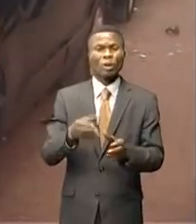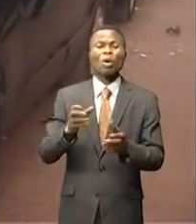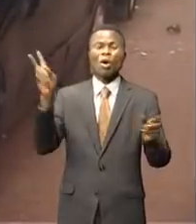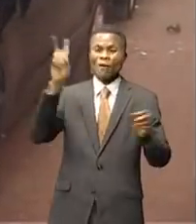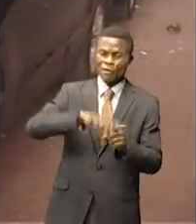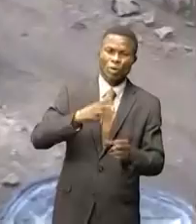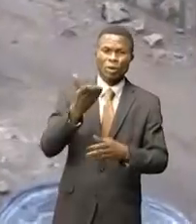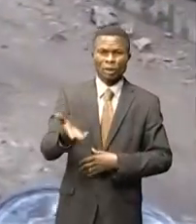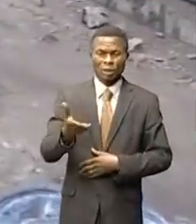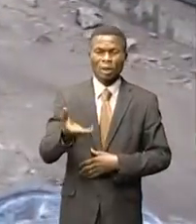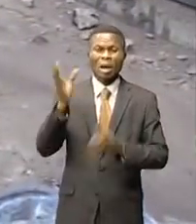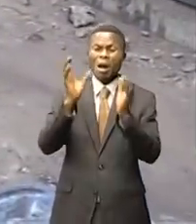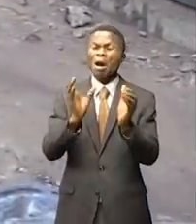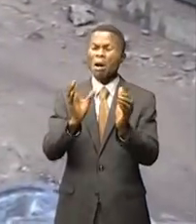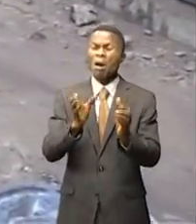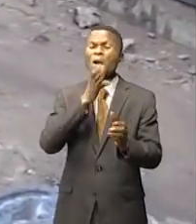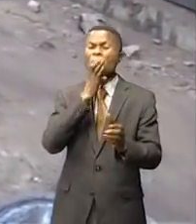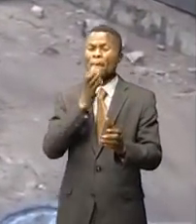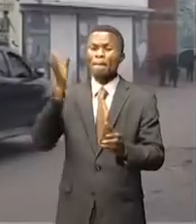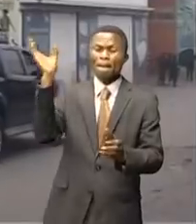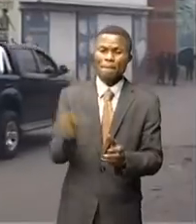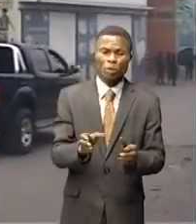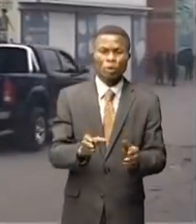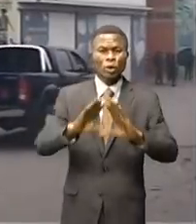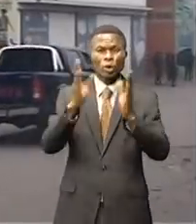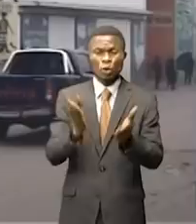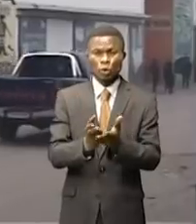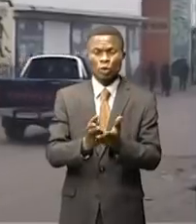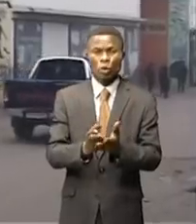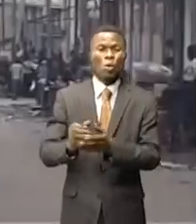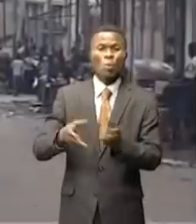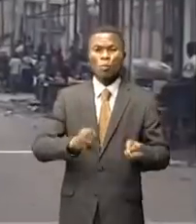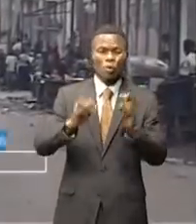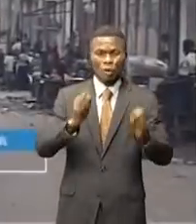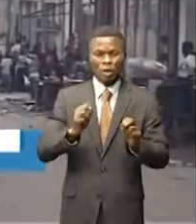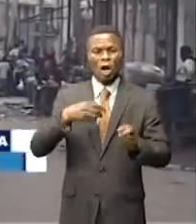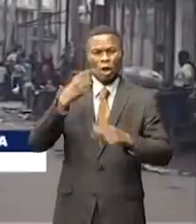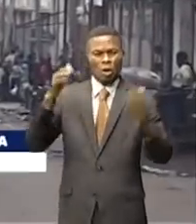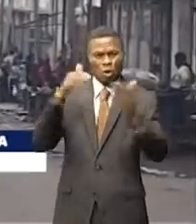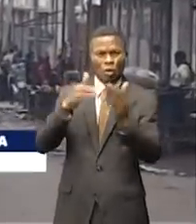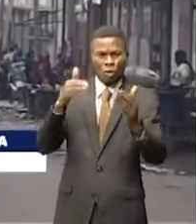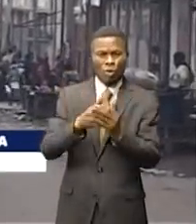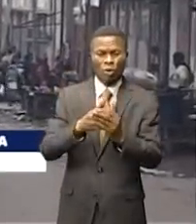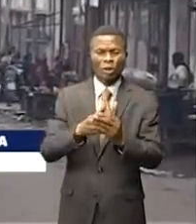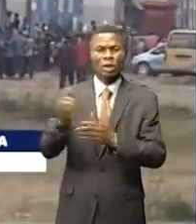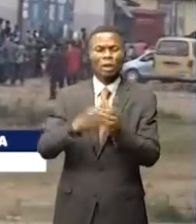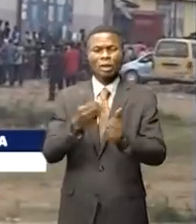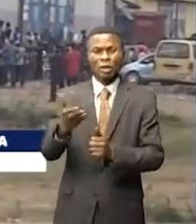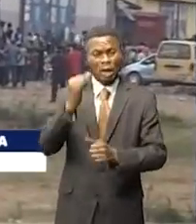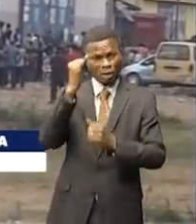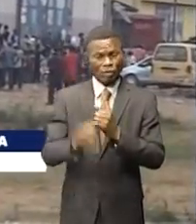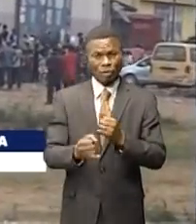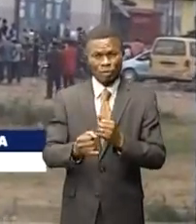des grosses pierres qui jonchent sur le sol tous les moyens étaient bons pour s'élancer à l'intifada au finish